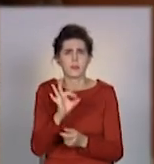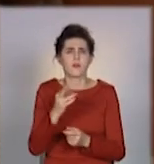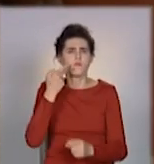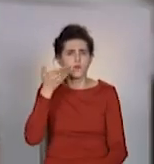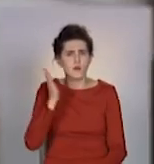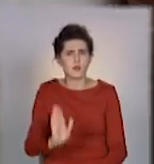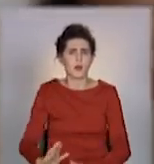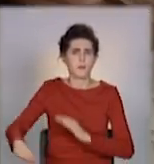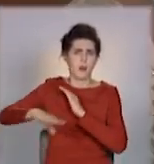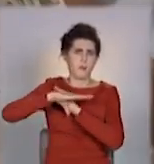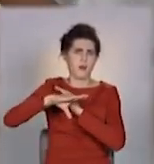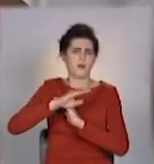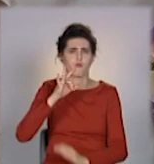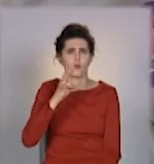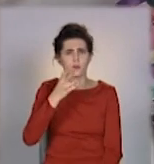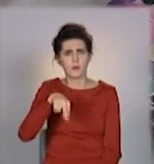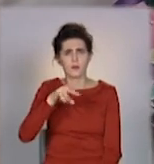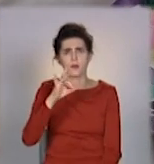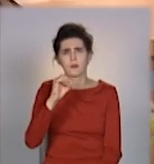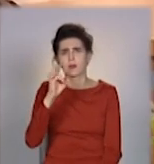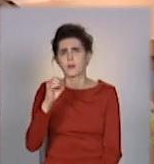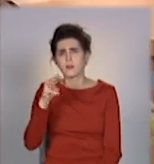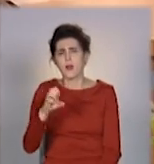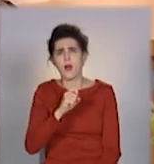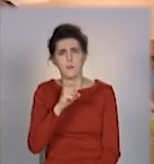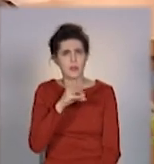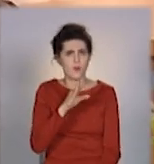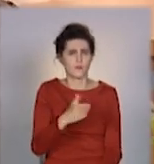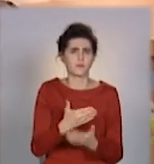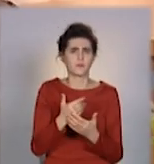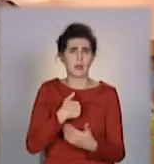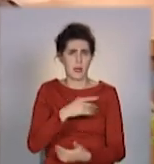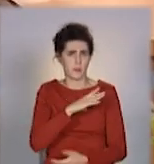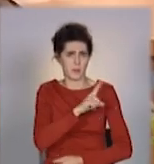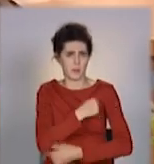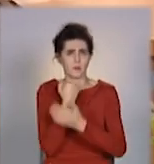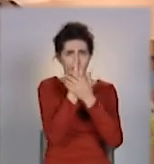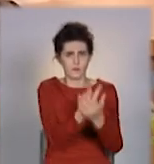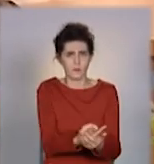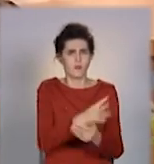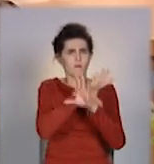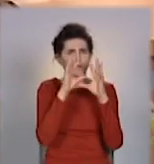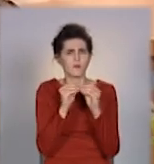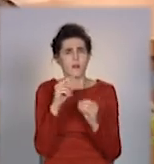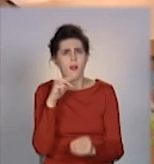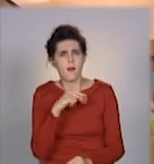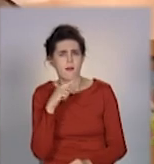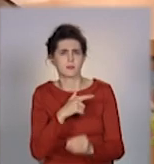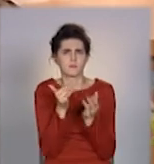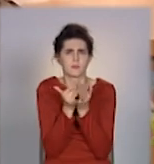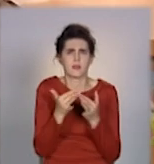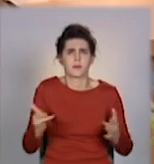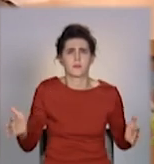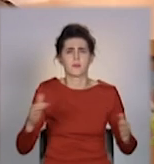завжди надає фонд Рината Ахметова. Всі медикаменти, які лежали в лікарні, і всі препарати